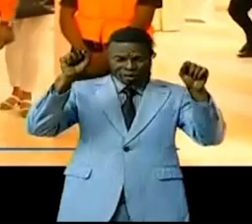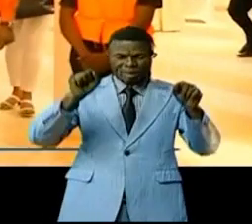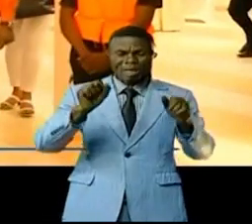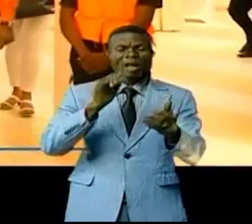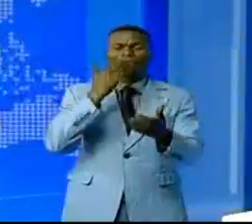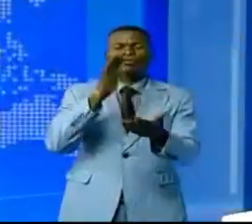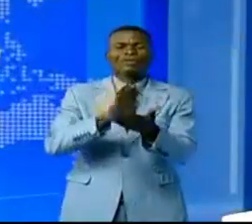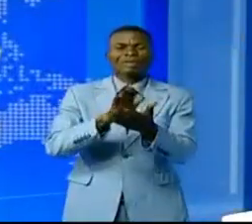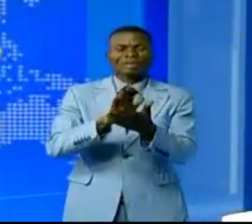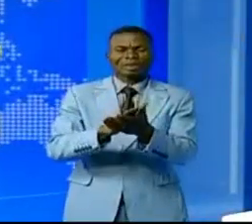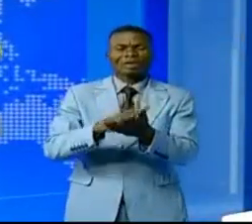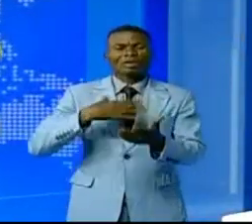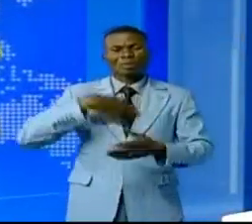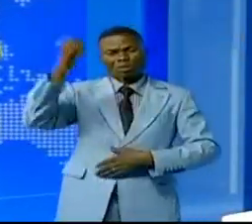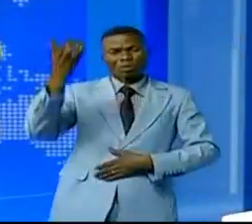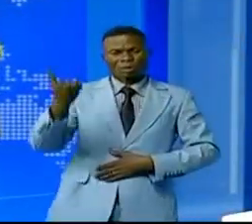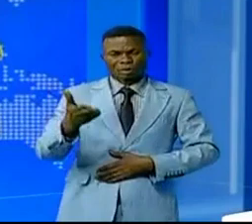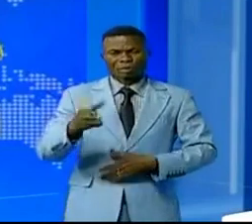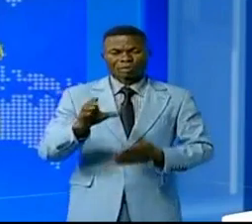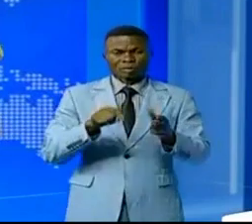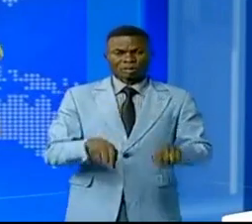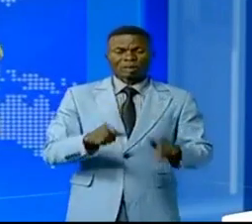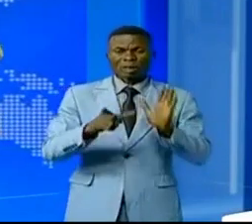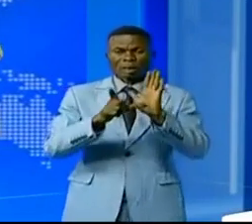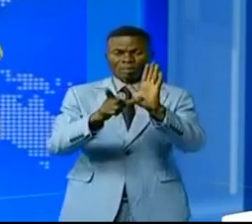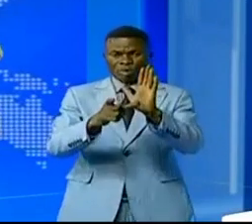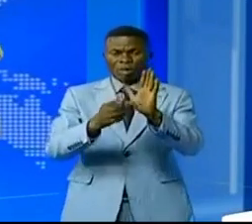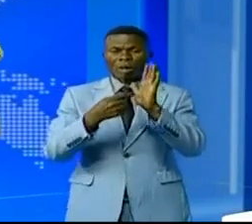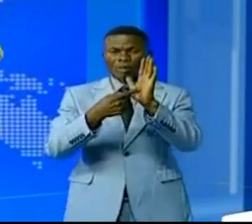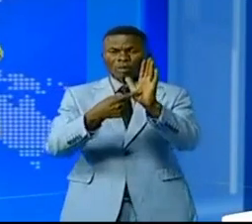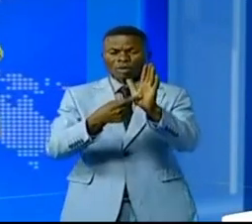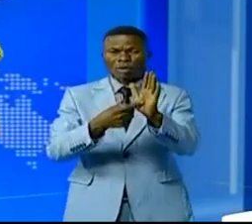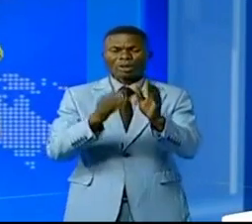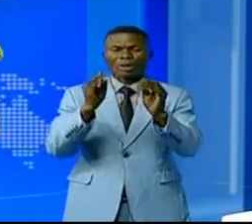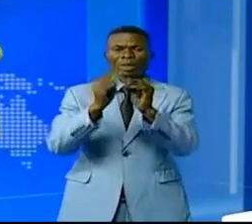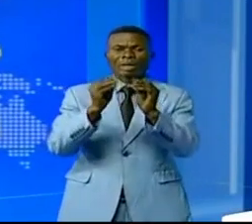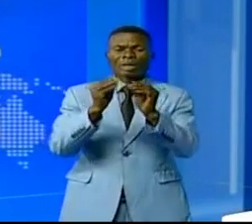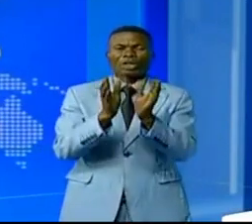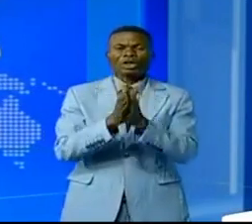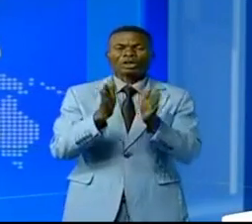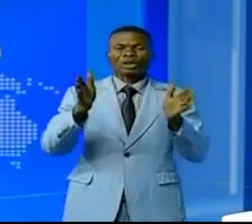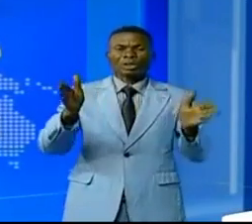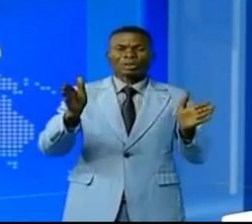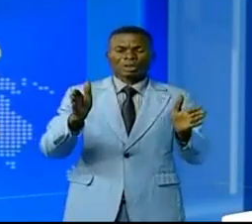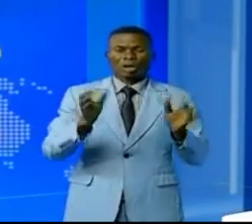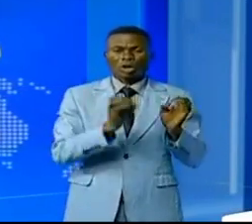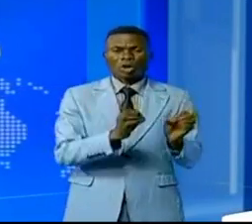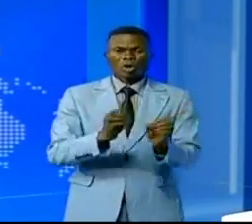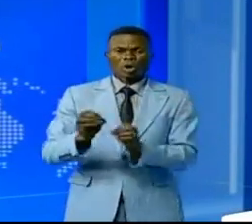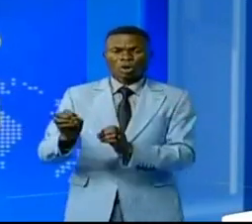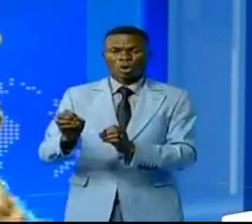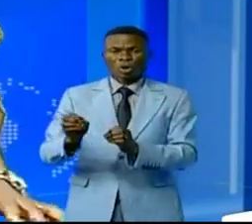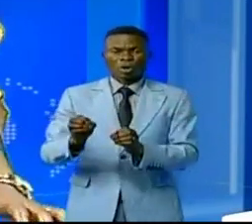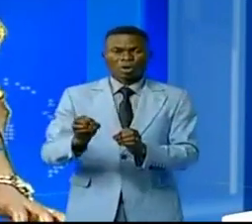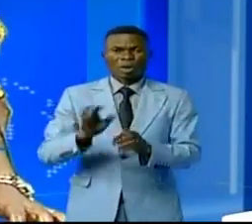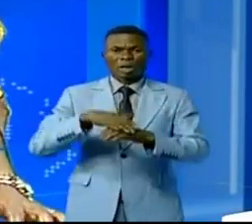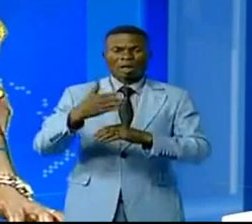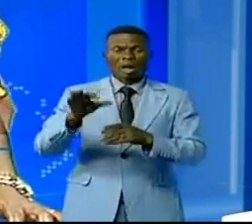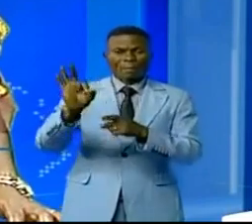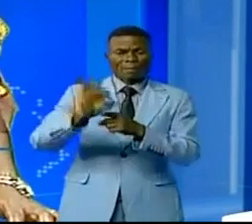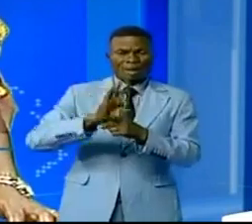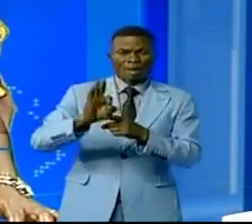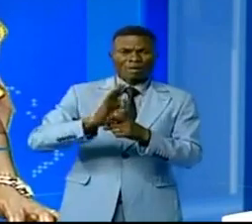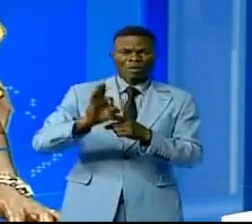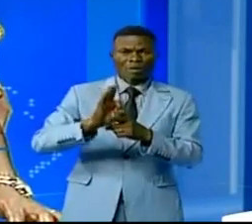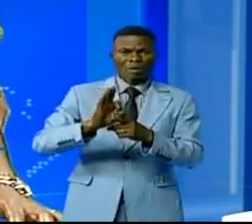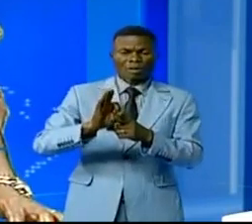Tanganyika. Suivons à présent ce qu'a été l'Assemblée générale tenue après la formation